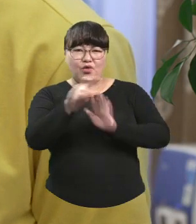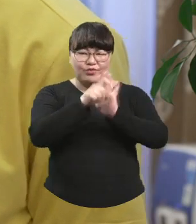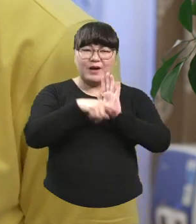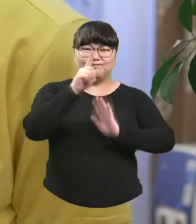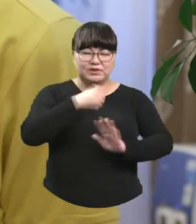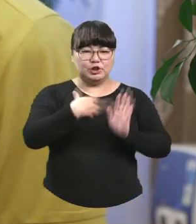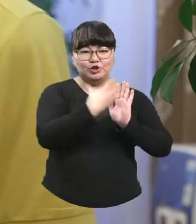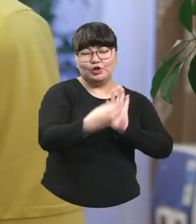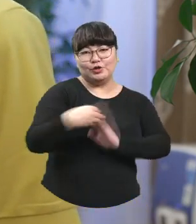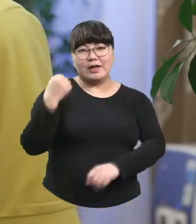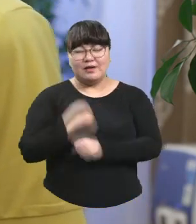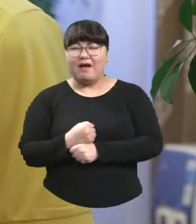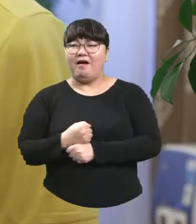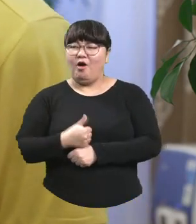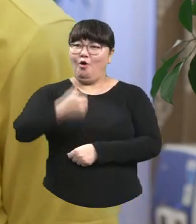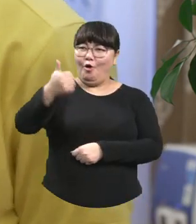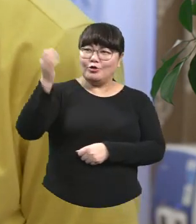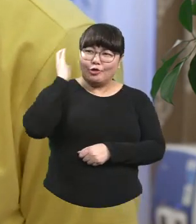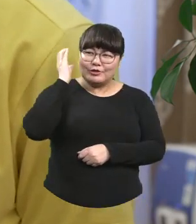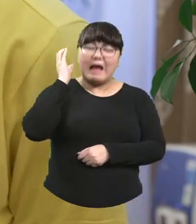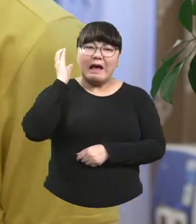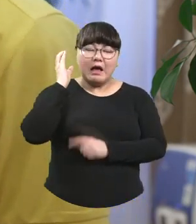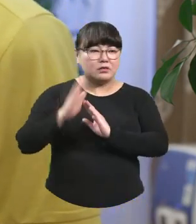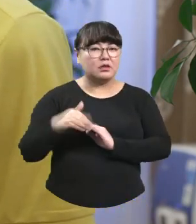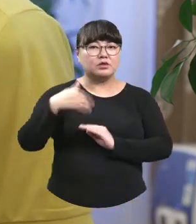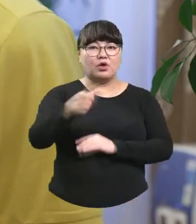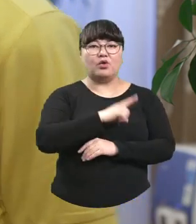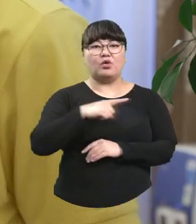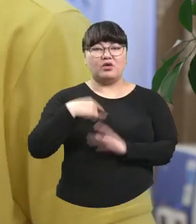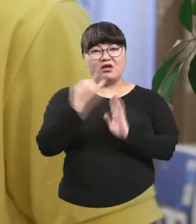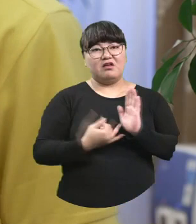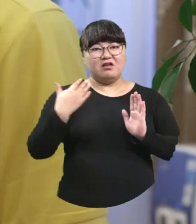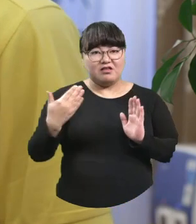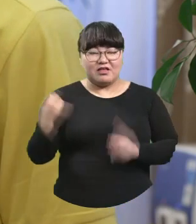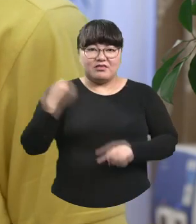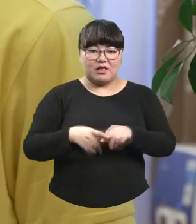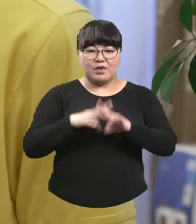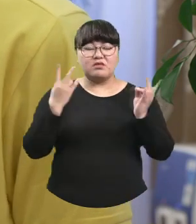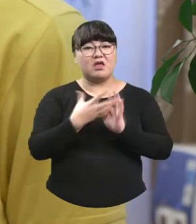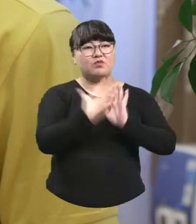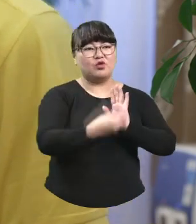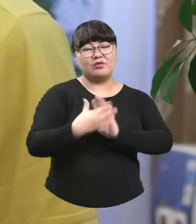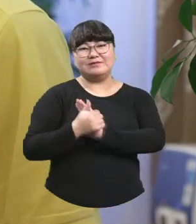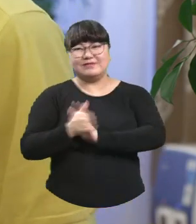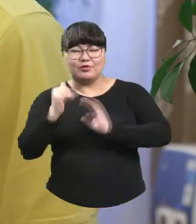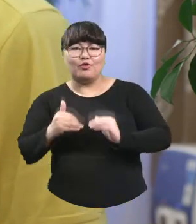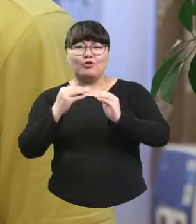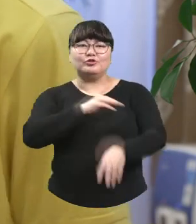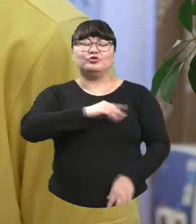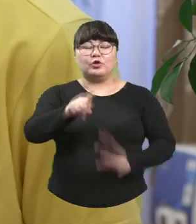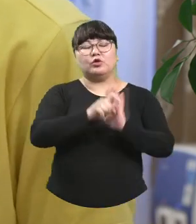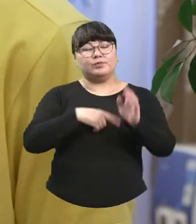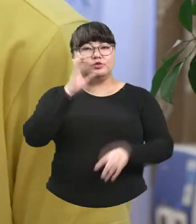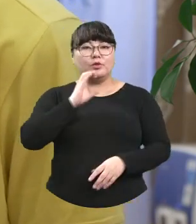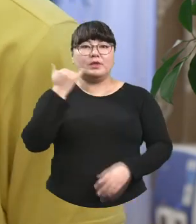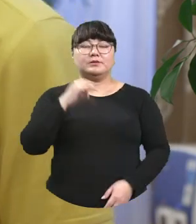үе тэгээд нөлөөллийн ажлуудны суугаа за ямар гоё байдгийм бэ гэдэг тэрнээс хойш өөрөө юу нэлтик хурлагдээ дээрээс нийгэмд нөлөөлөх чадвараа бас хөгжүүлэхэд бол энэ